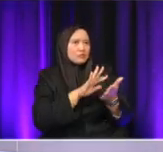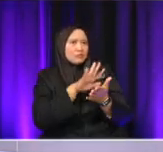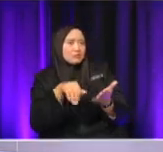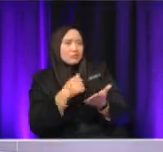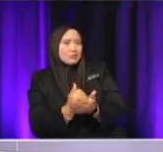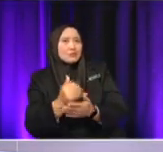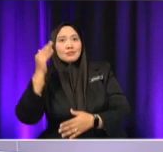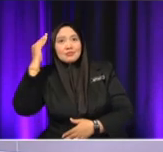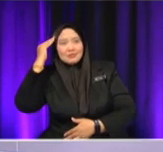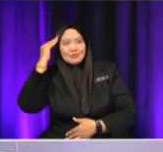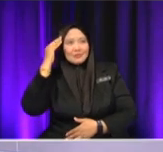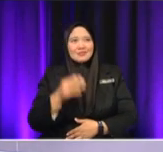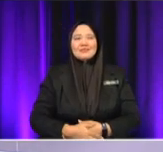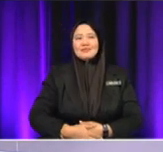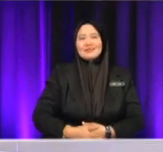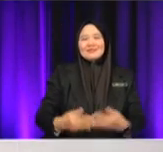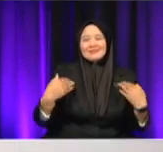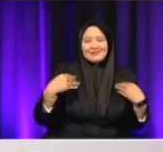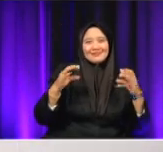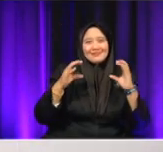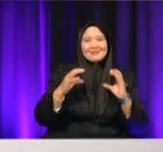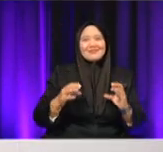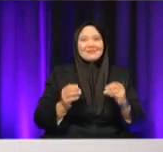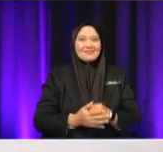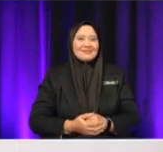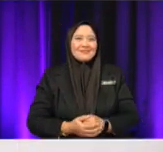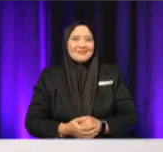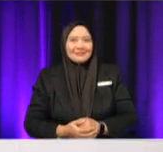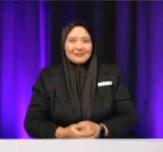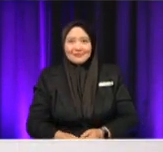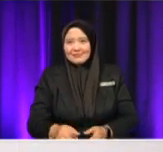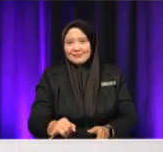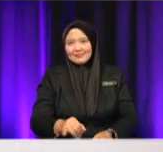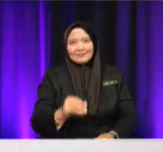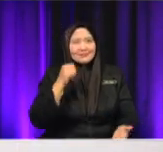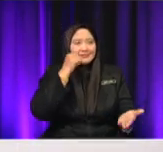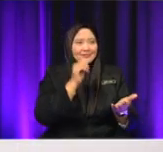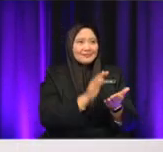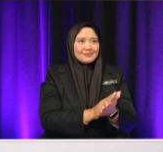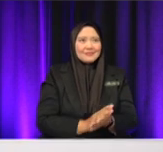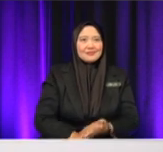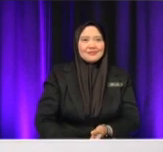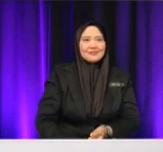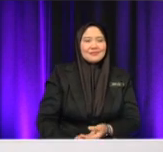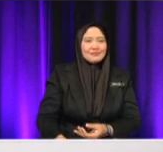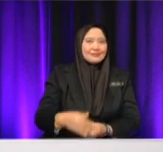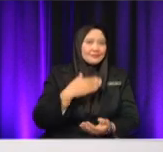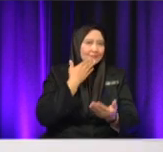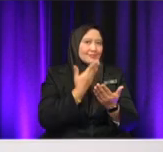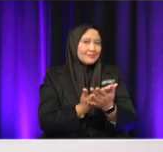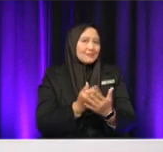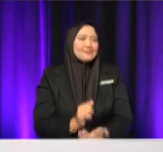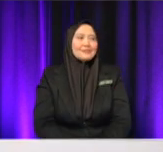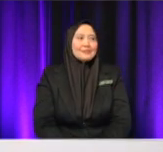dah ciri-ciri istri solehah Insya Allah Baiklah jadi kita tengok murid-muri kita pun macam dah